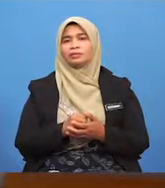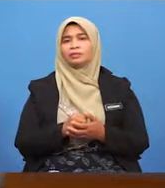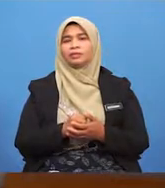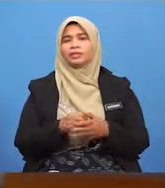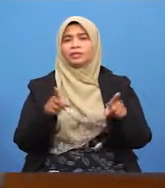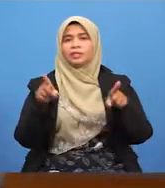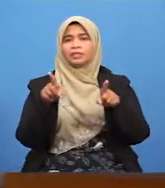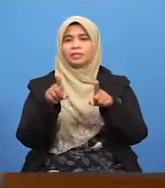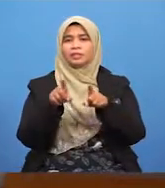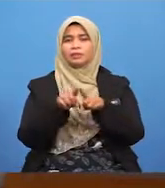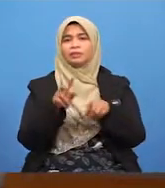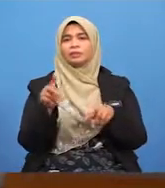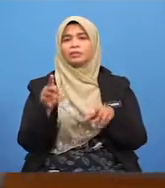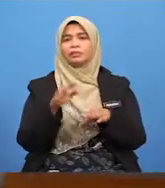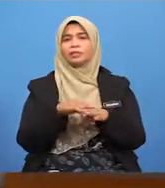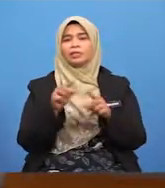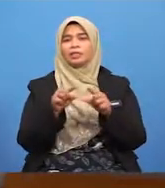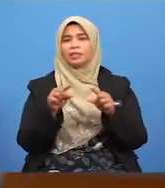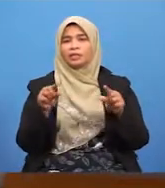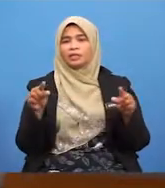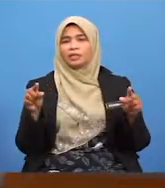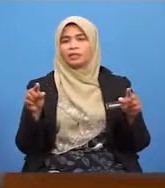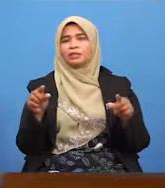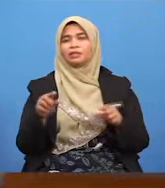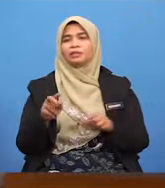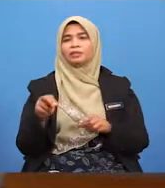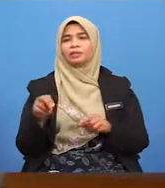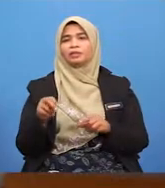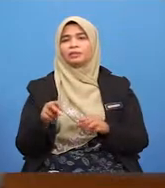samakan pada garisan pemadan